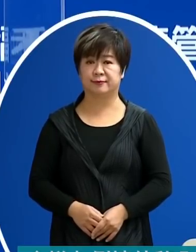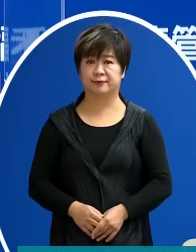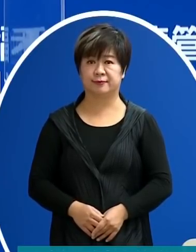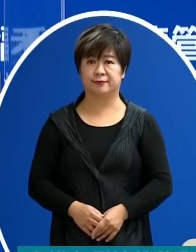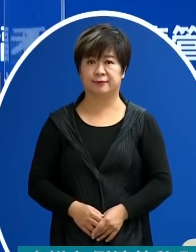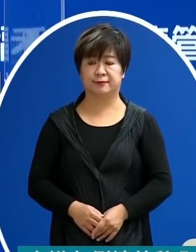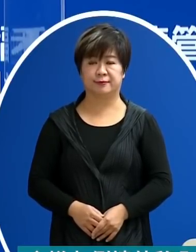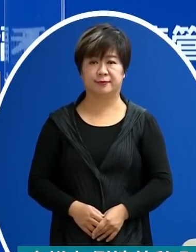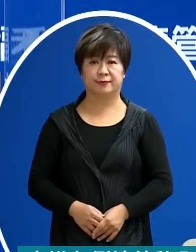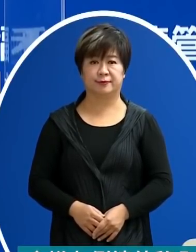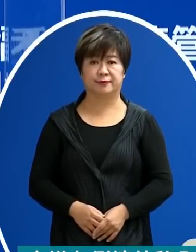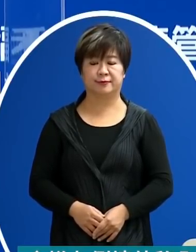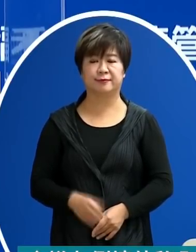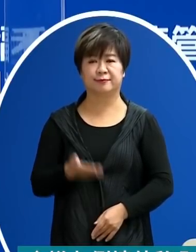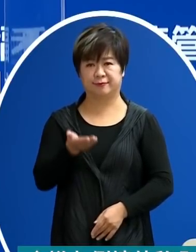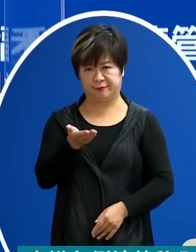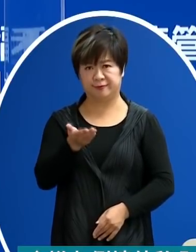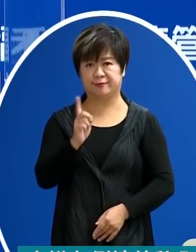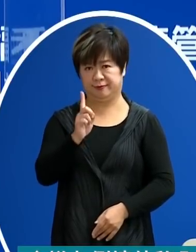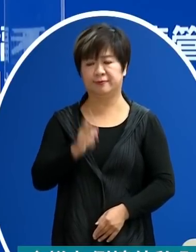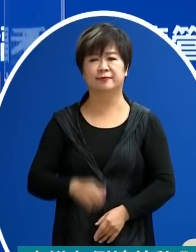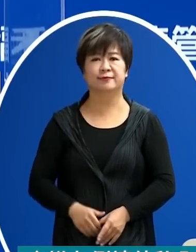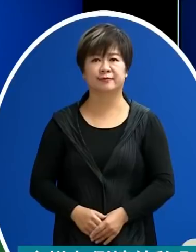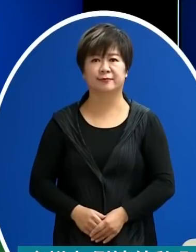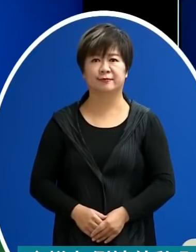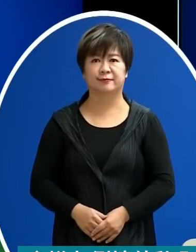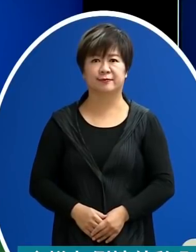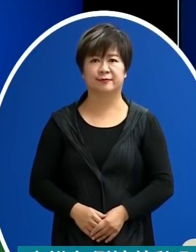好，那好，来请。